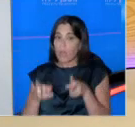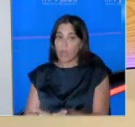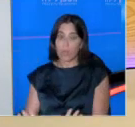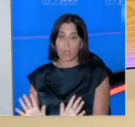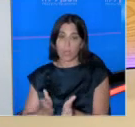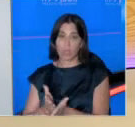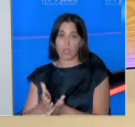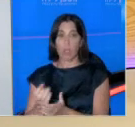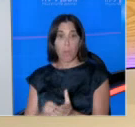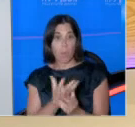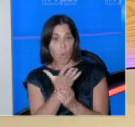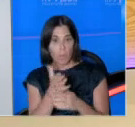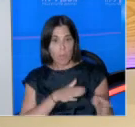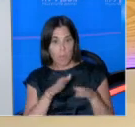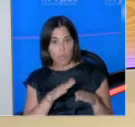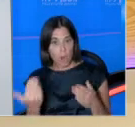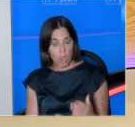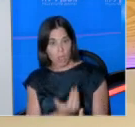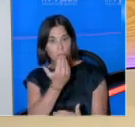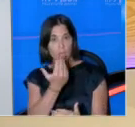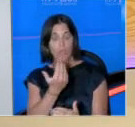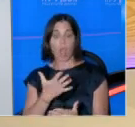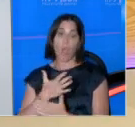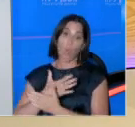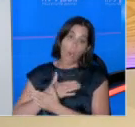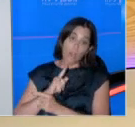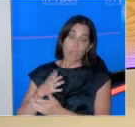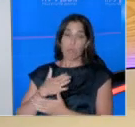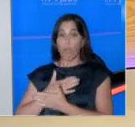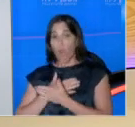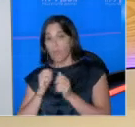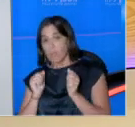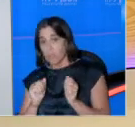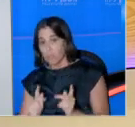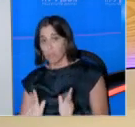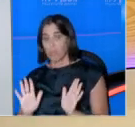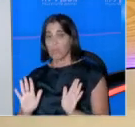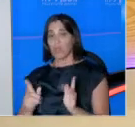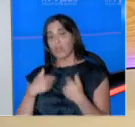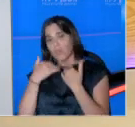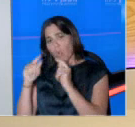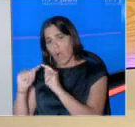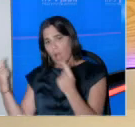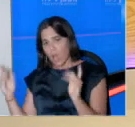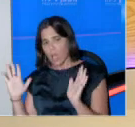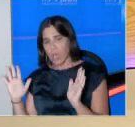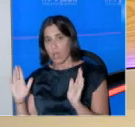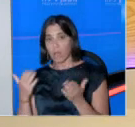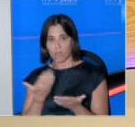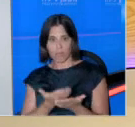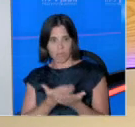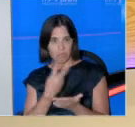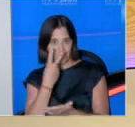לחלוטין, מוקמת ממשלה חדשה. אוהבים אותה או לא אוהבים אותה, זה סיפור אחר. אבל הנה,